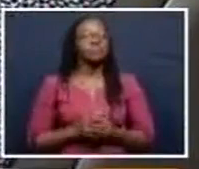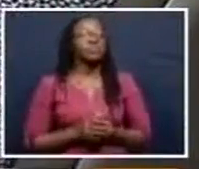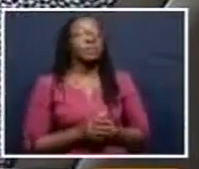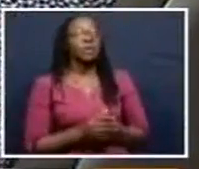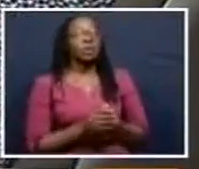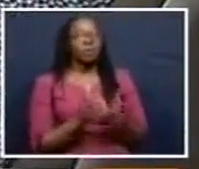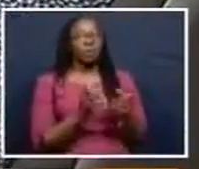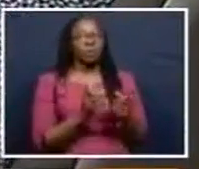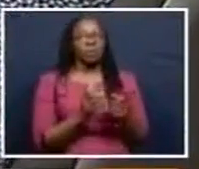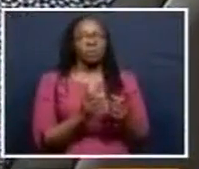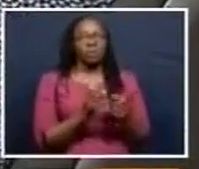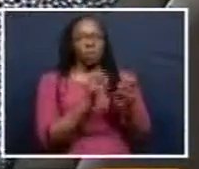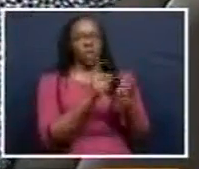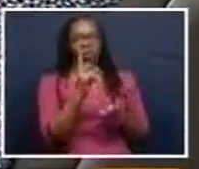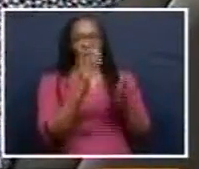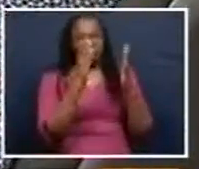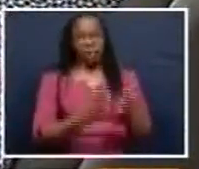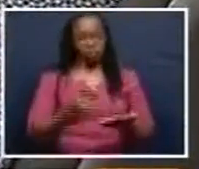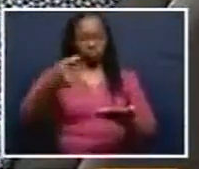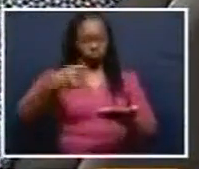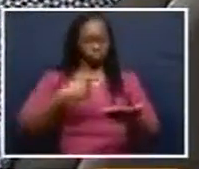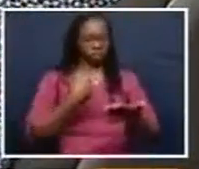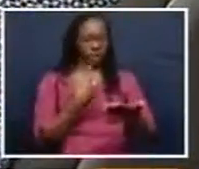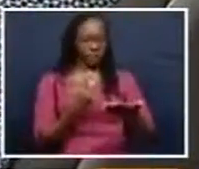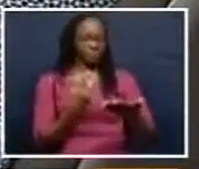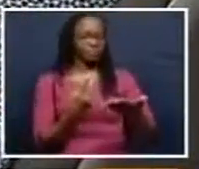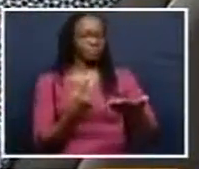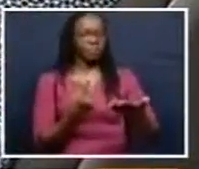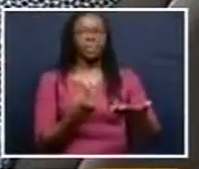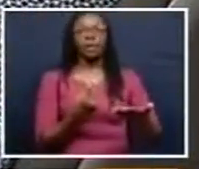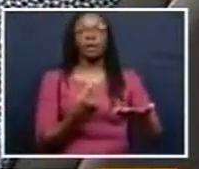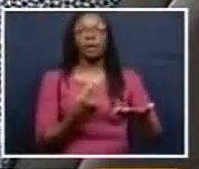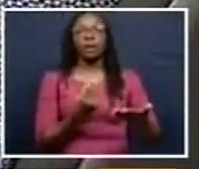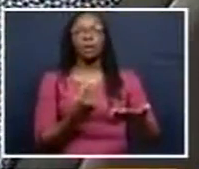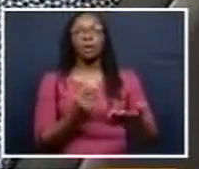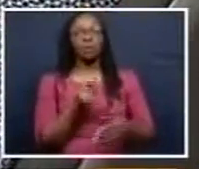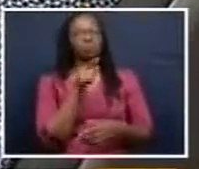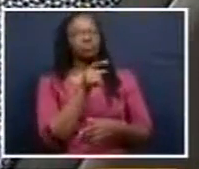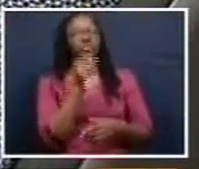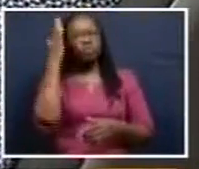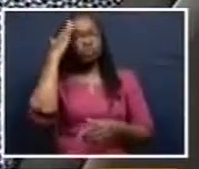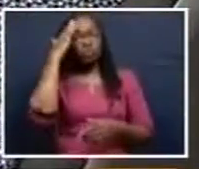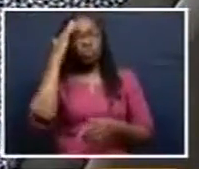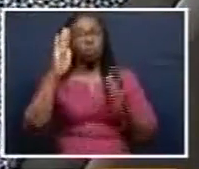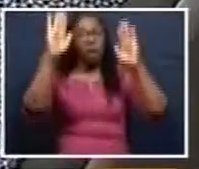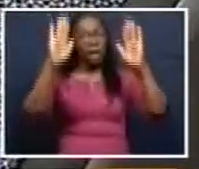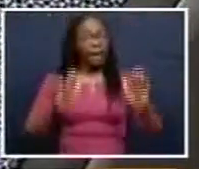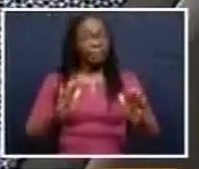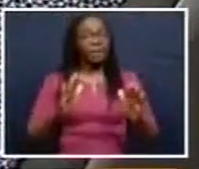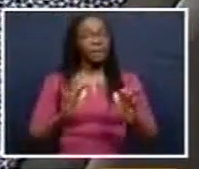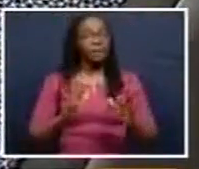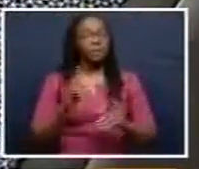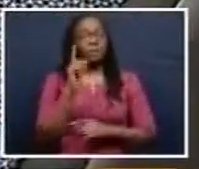Eliud Wakungu kutoka Bungoma anauliza, muulize ndugu Murgor kwamba anajua safari ya kampeni ni ndefu